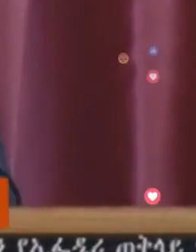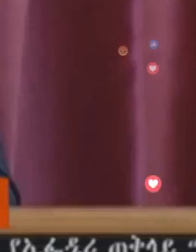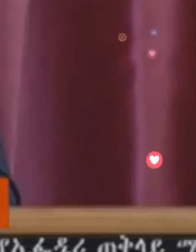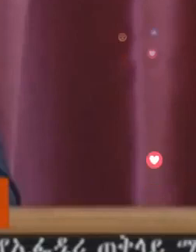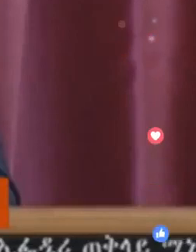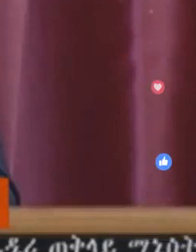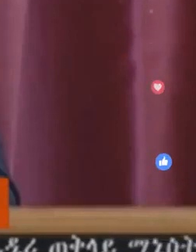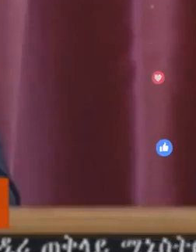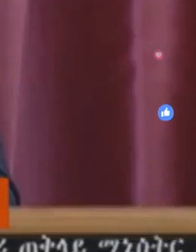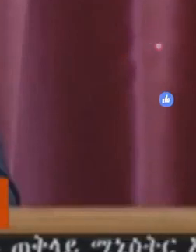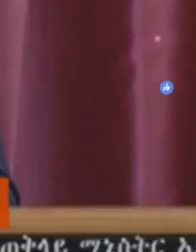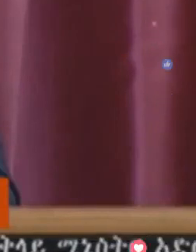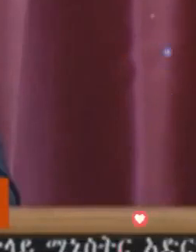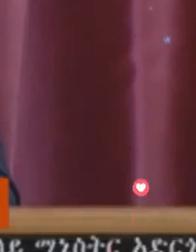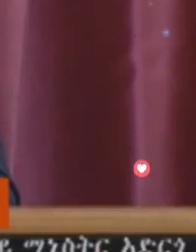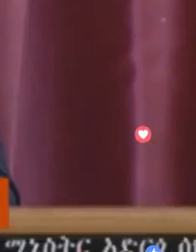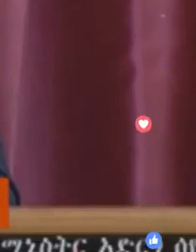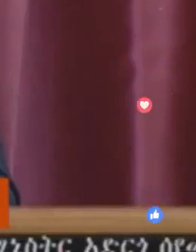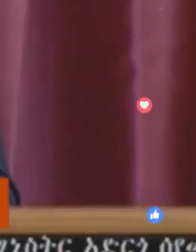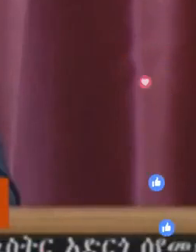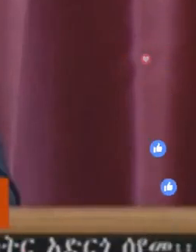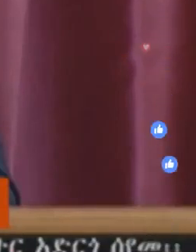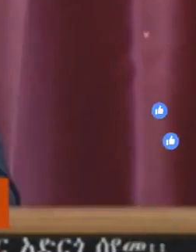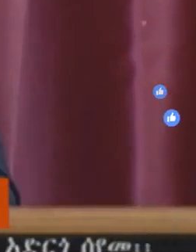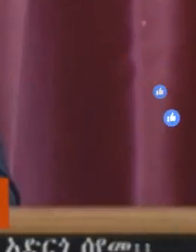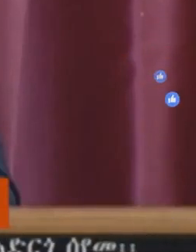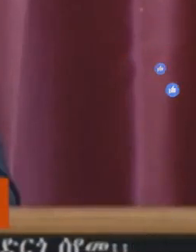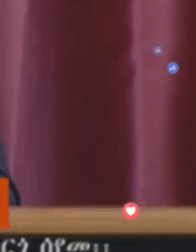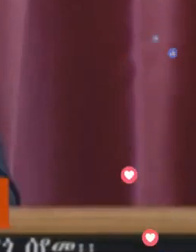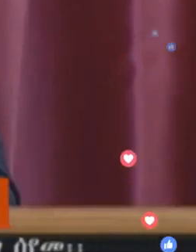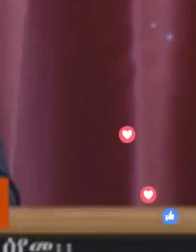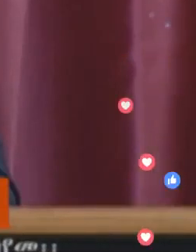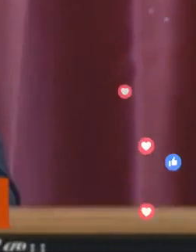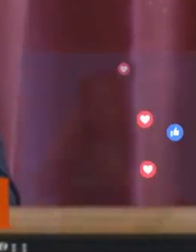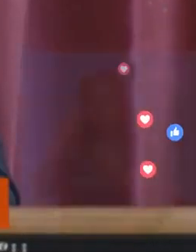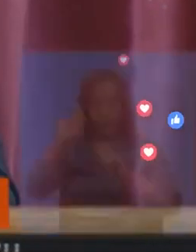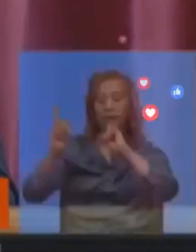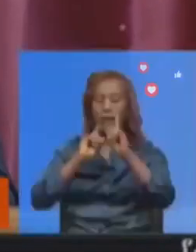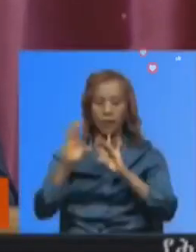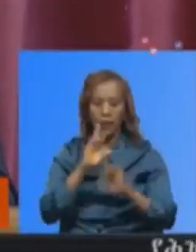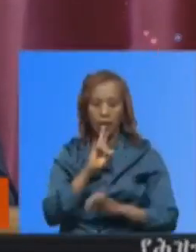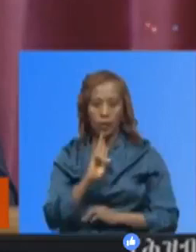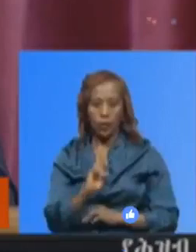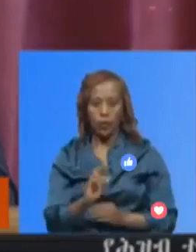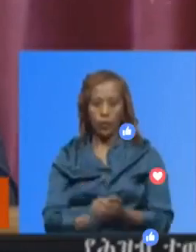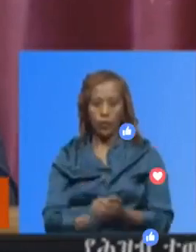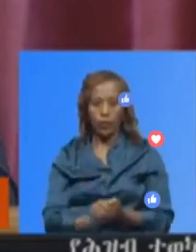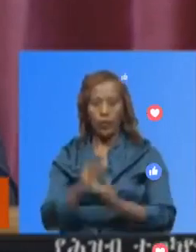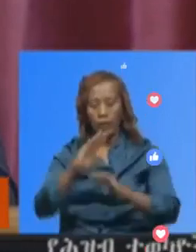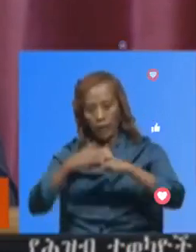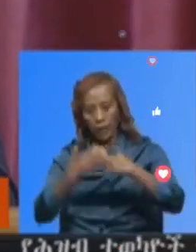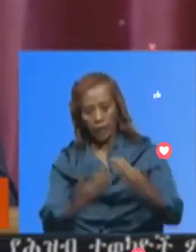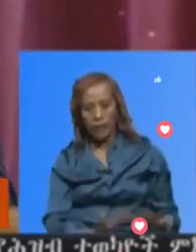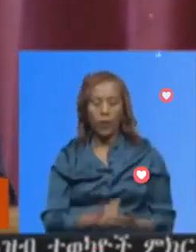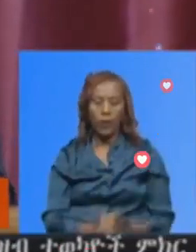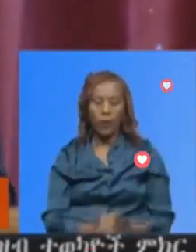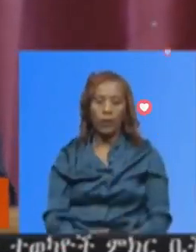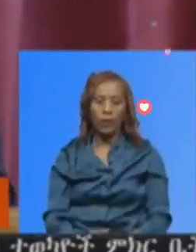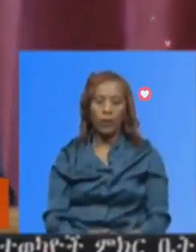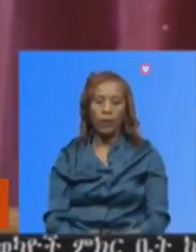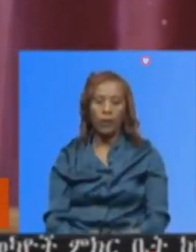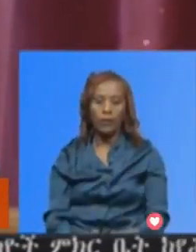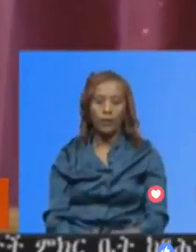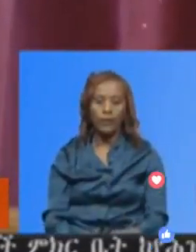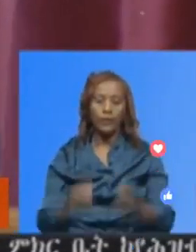የኢትዮጵያ ፌዴራላዊ ዲሞክራሲያዊ ሪፐብሊክ ጠቅላይ ሚኒስትር ንግግር እንዲያደርጉ እጋብዛለሁ።